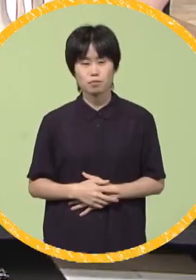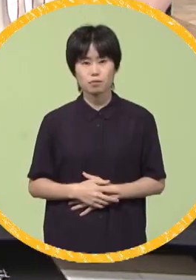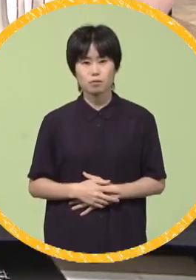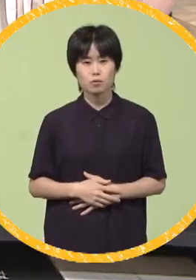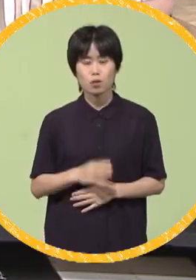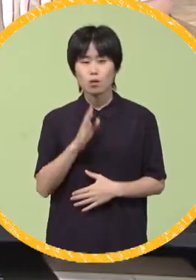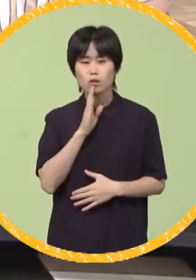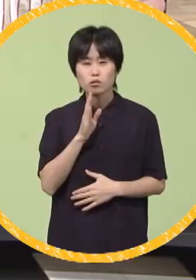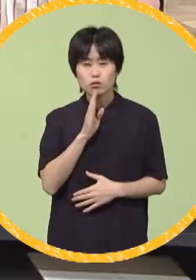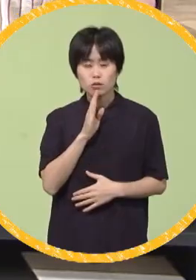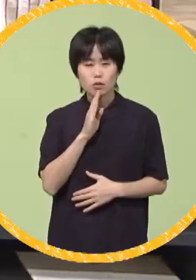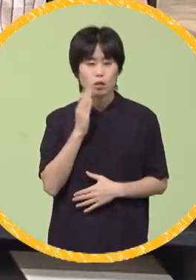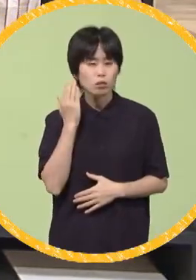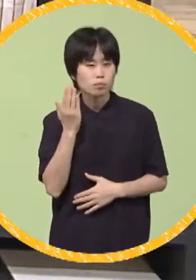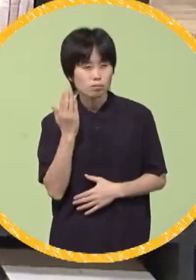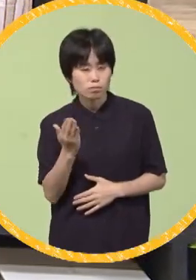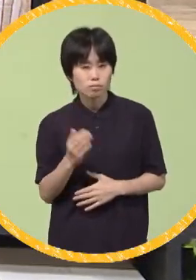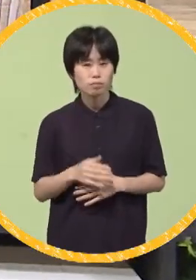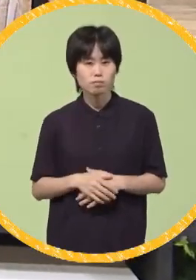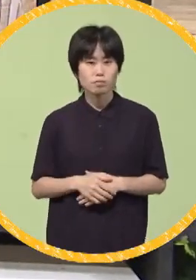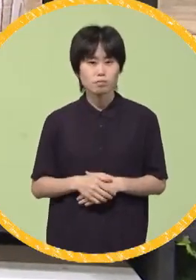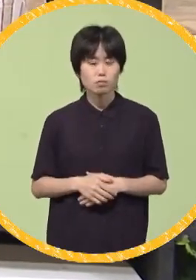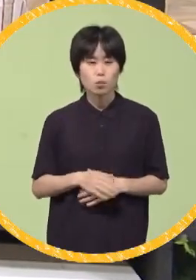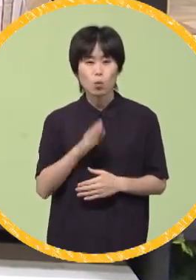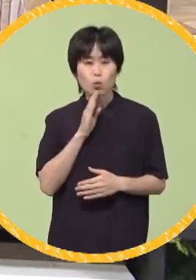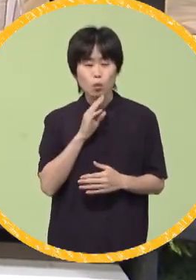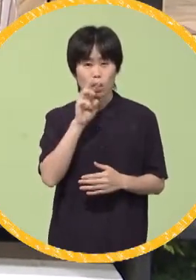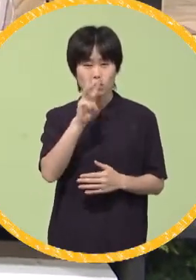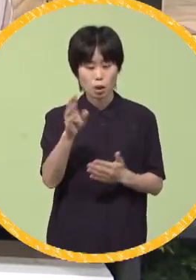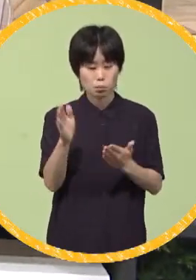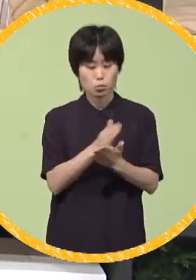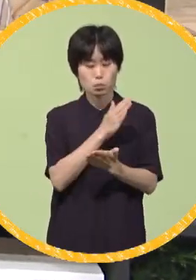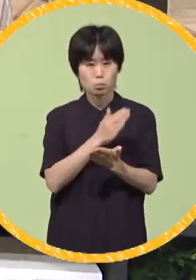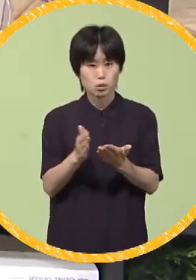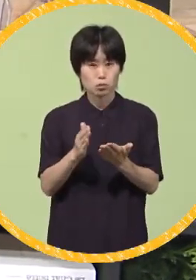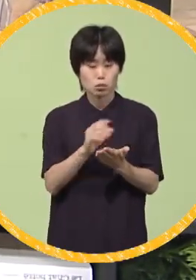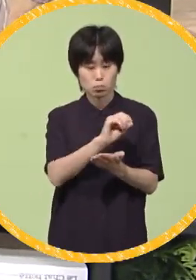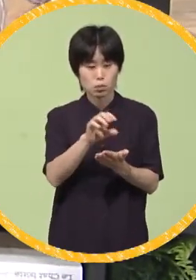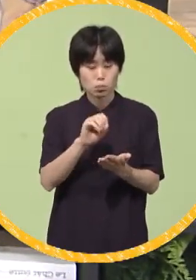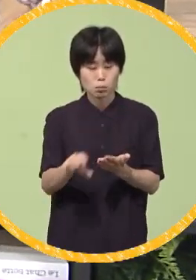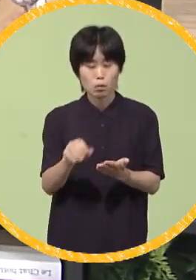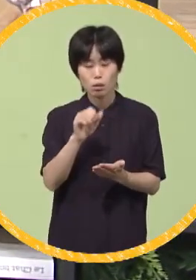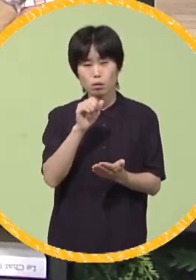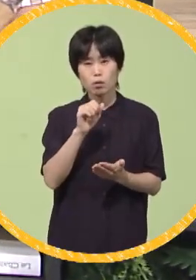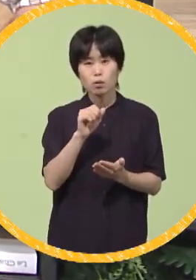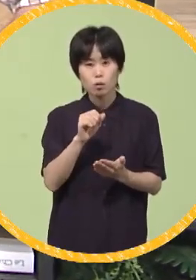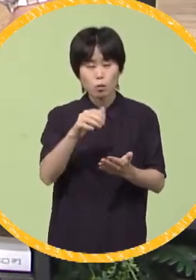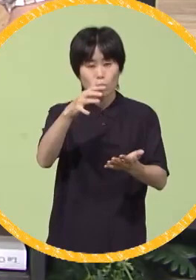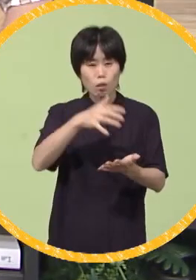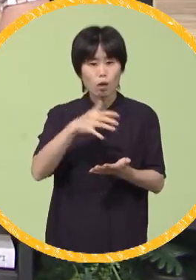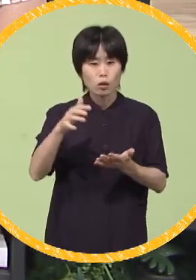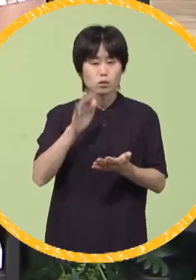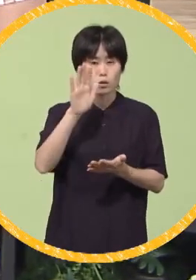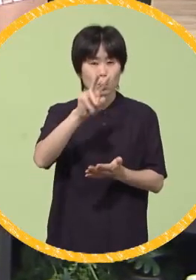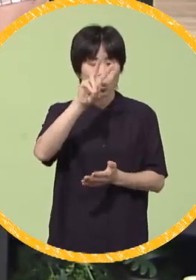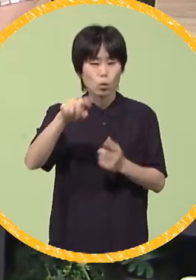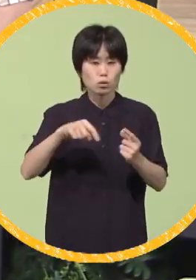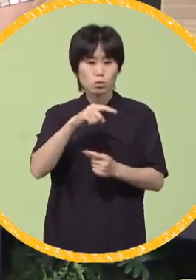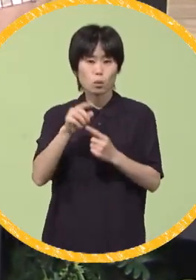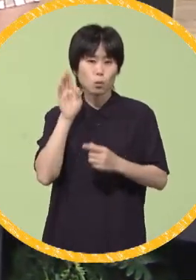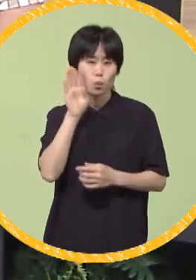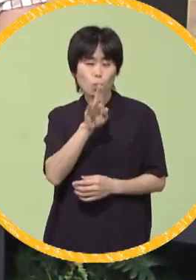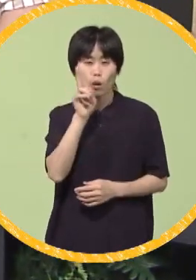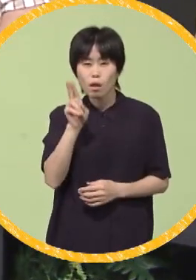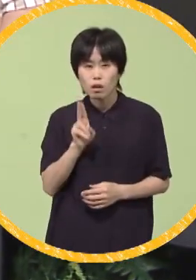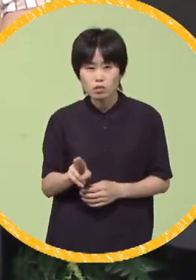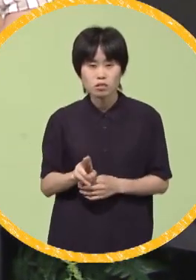れ聞いたこと、はい、伺ったんですけど、ちゃんと3分別にして捨ててもらえると、うんうん、その後回収した時にリサイクルとてもしやすいのでぜ